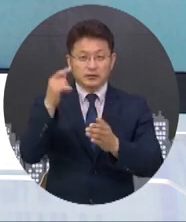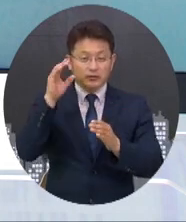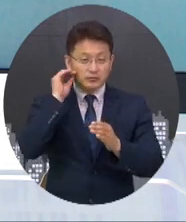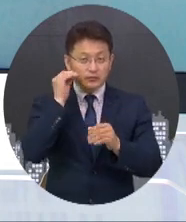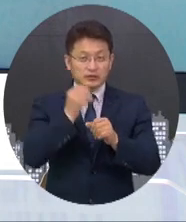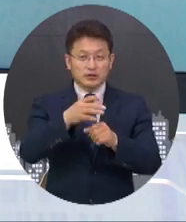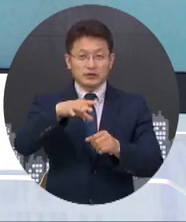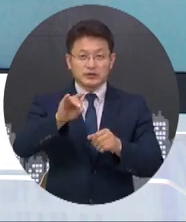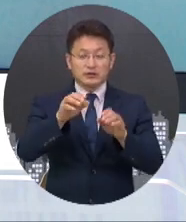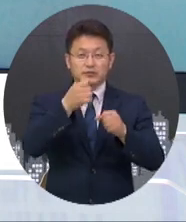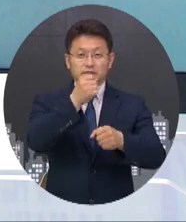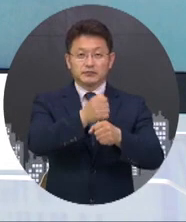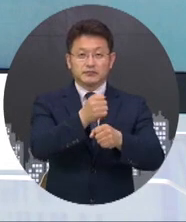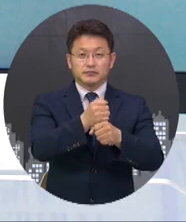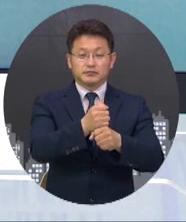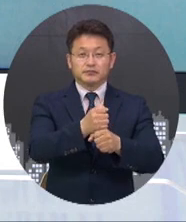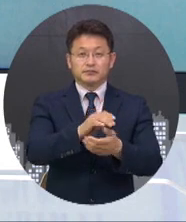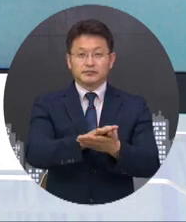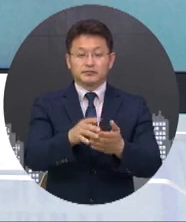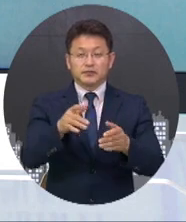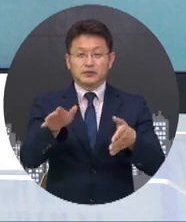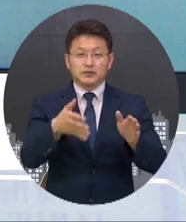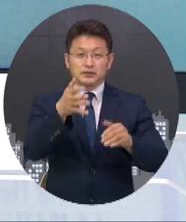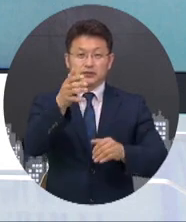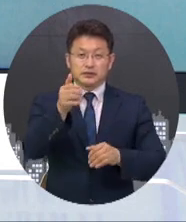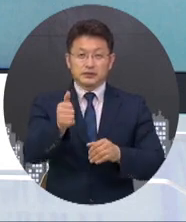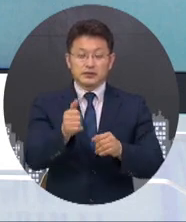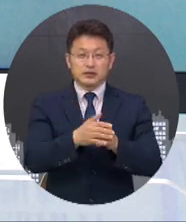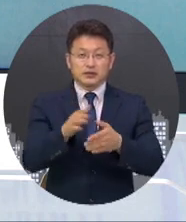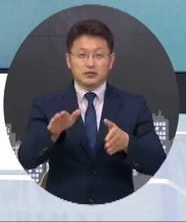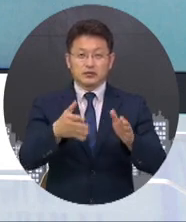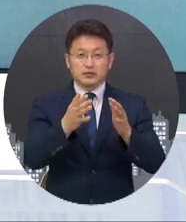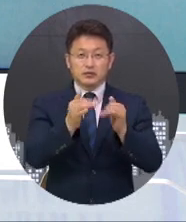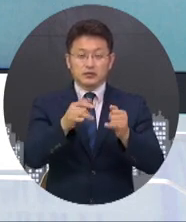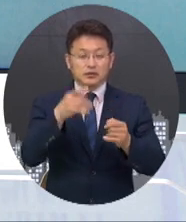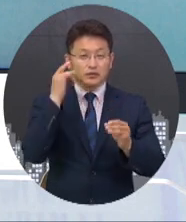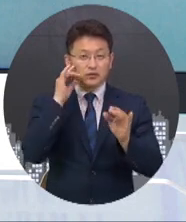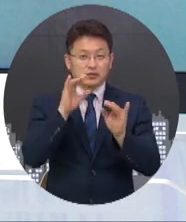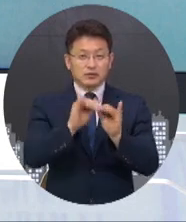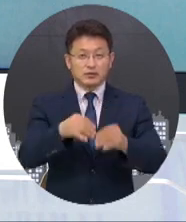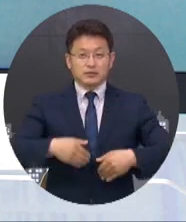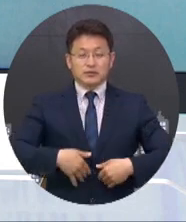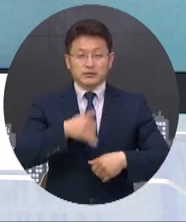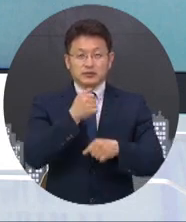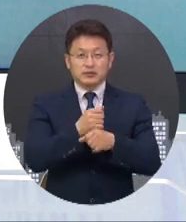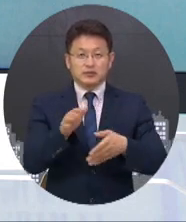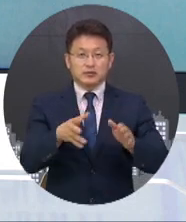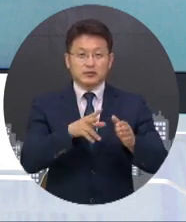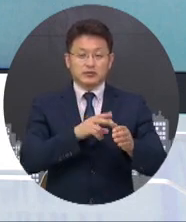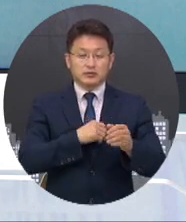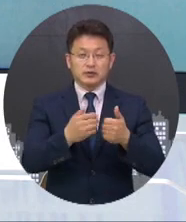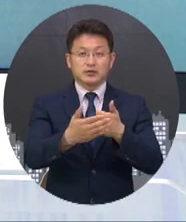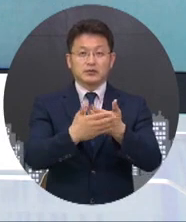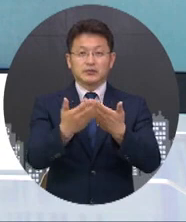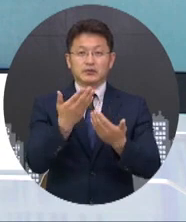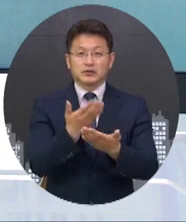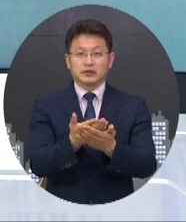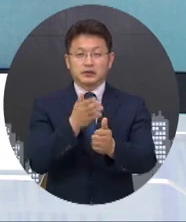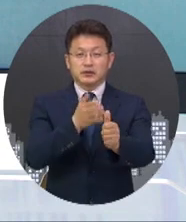자리를 처음으로 마련했습니다. 김 지사는 도민 공감대가 우선이라면서 도의원들의 협조를